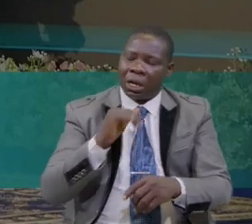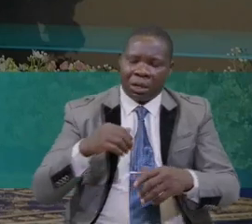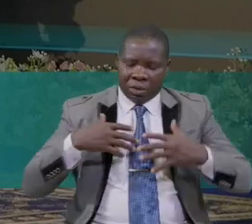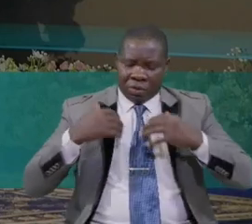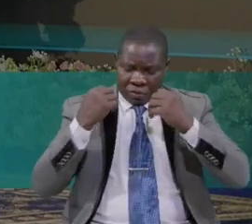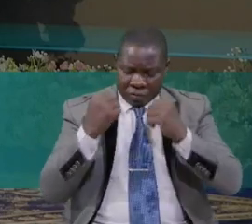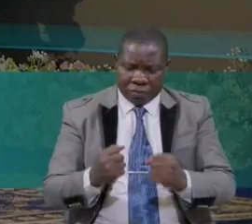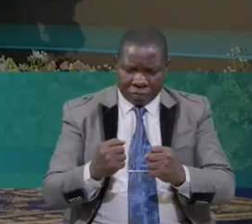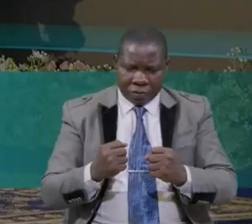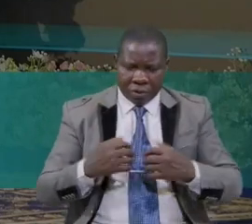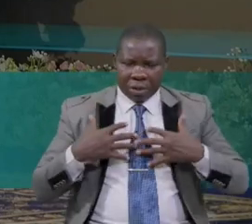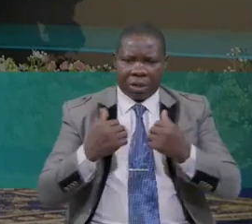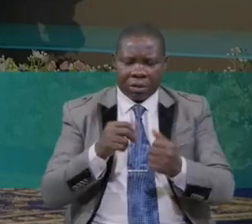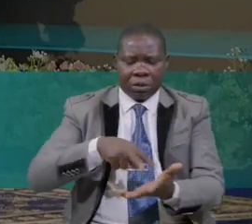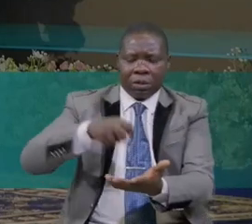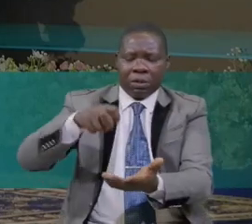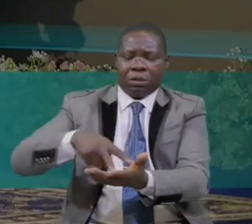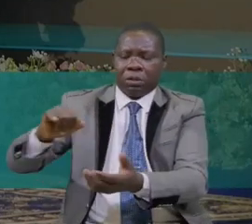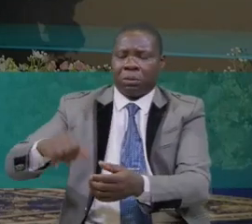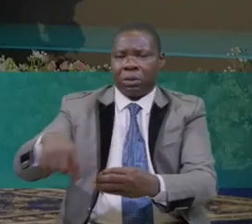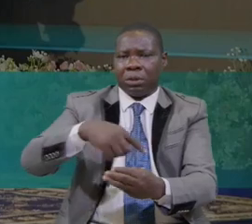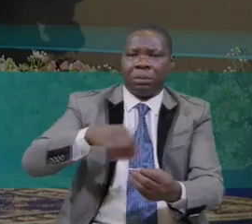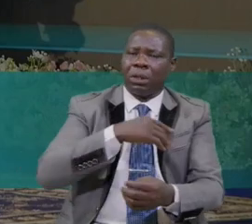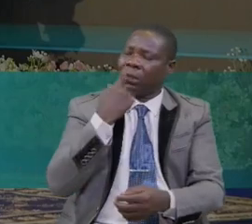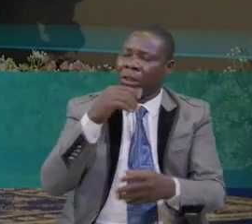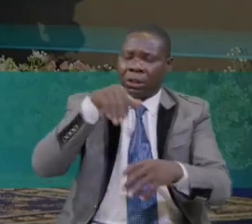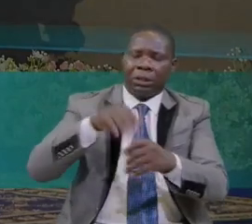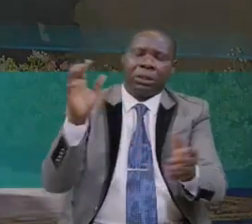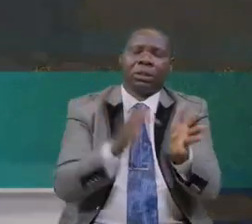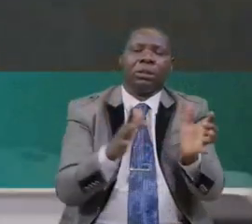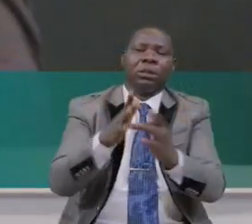sautent. Ils disent au nom de Jésus.